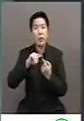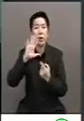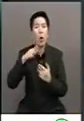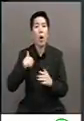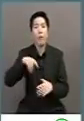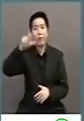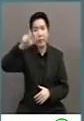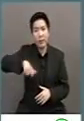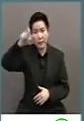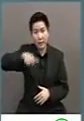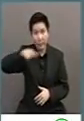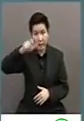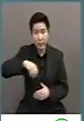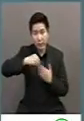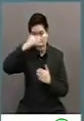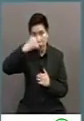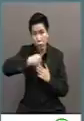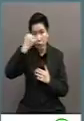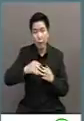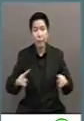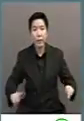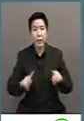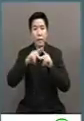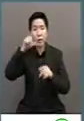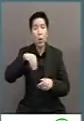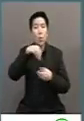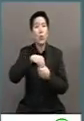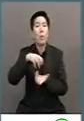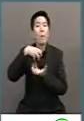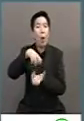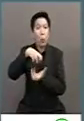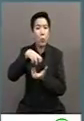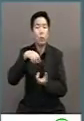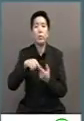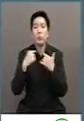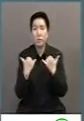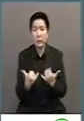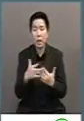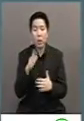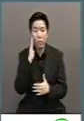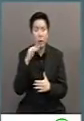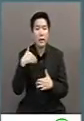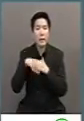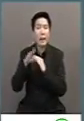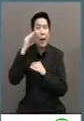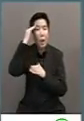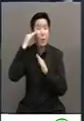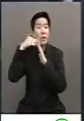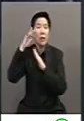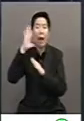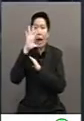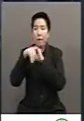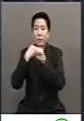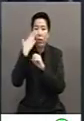พในกรุงปารีสของฝรั่งเศสแล้วก็อาศัยอยู่กับพ่อและแม่ในมาเก๊าหลังจากที่ตัวคิมจองนัมลี้ภัยจากเกาหลีเหนือเมื่อ5ปี